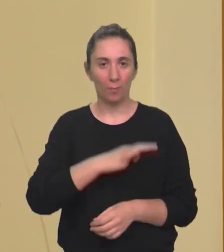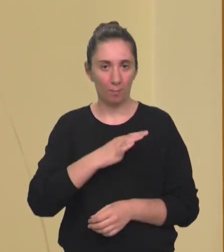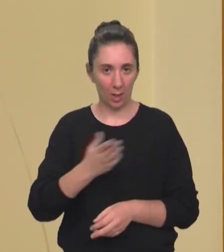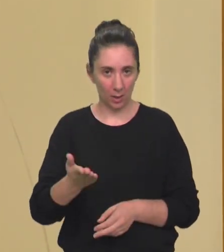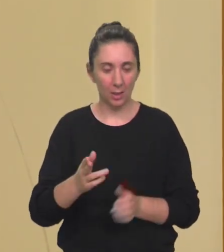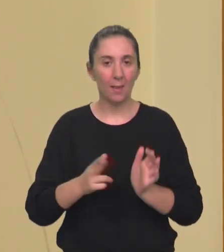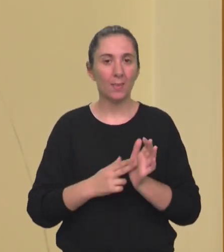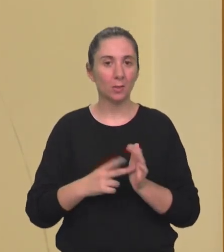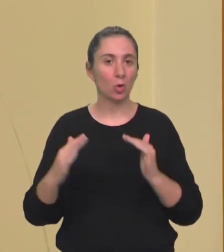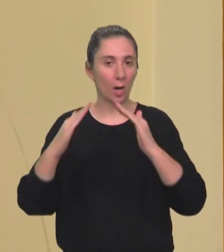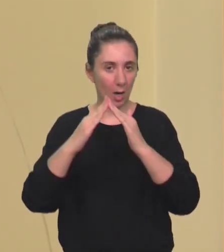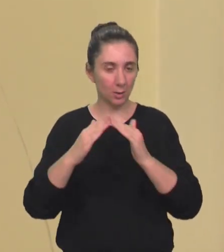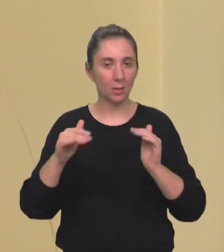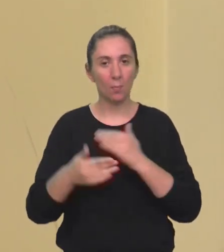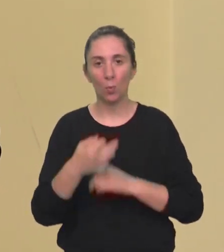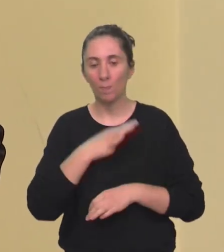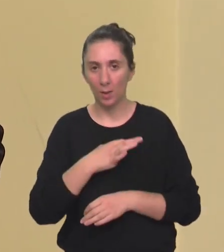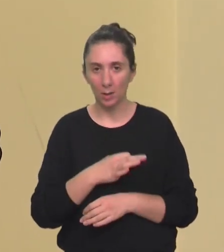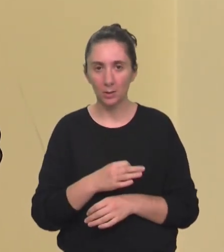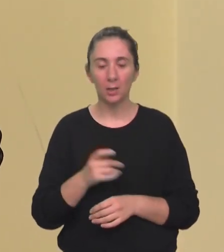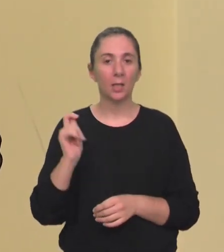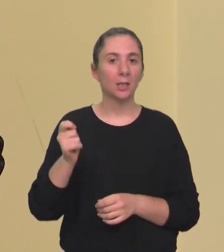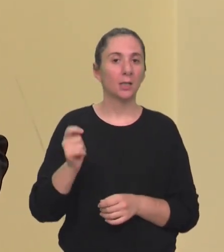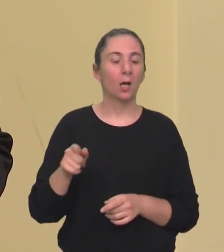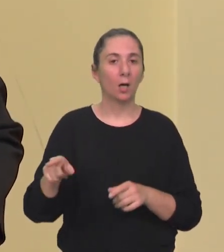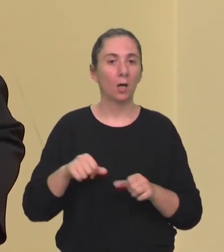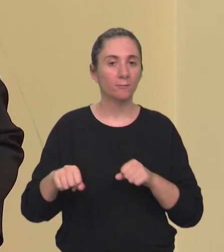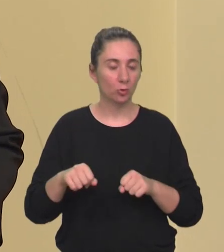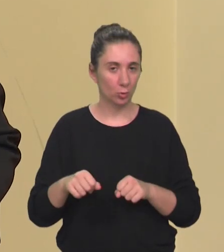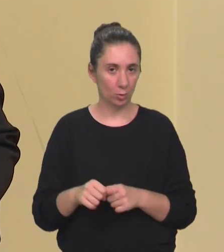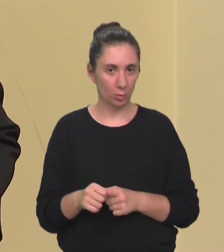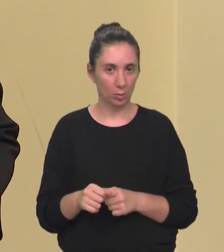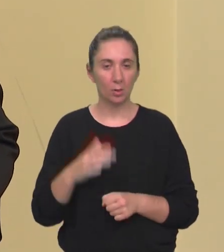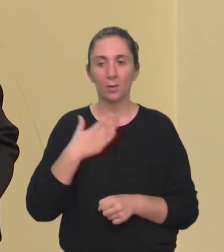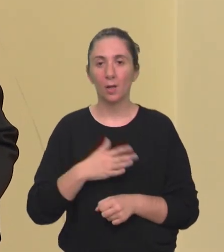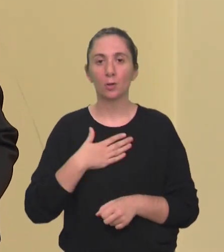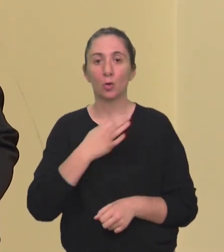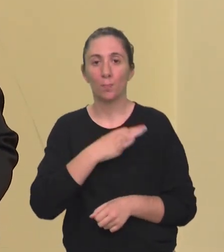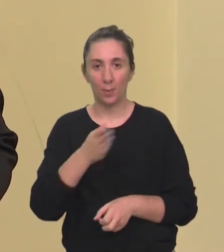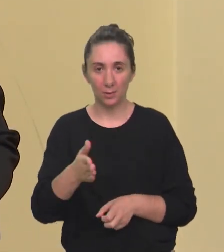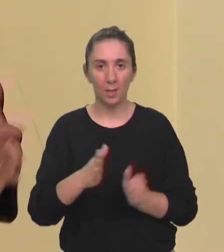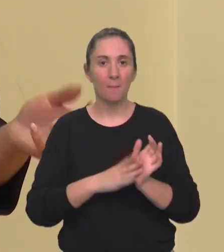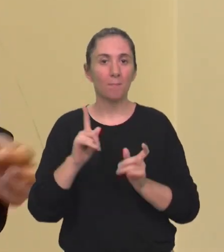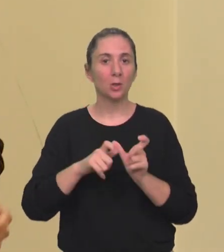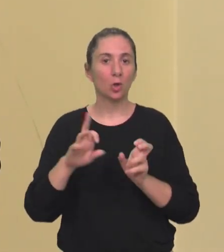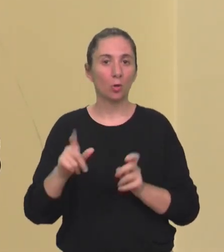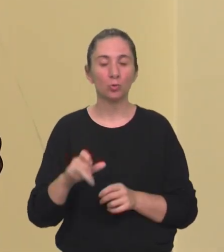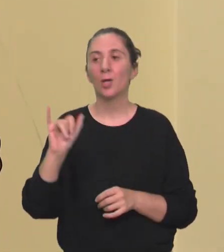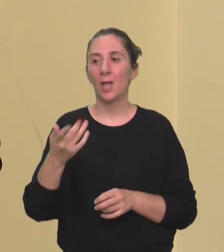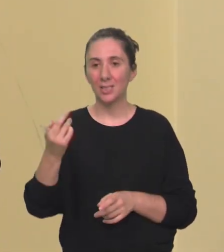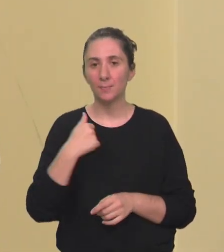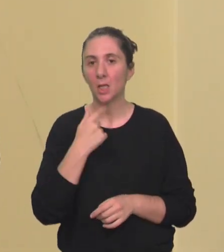predsjednice nacionalne razine, do predsjednice, izvršna direktorice, dragi naš predsjedniče Mišljenović, Jasminu